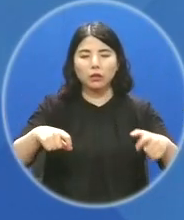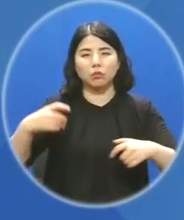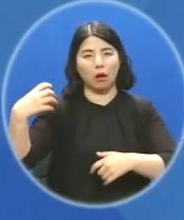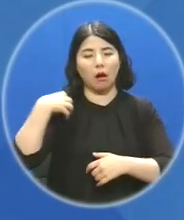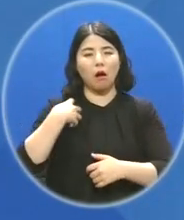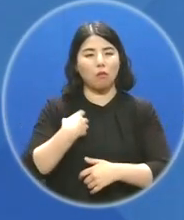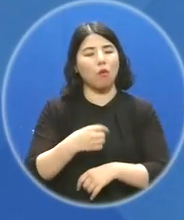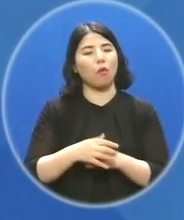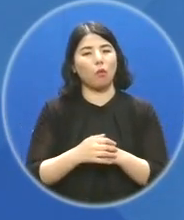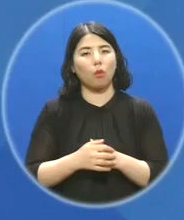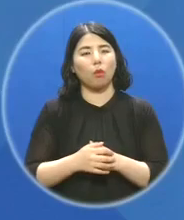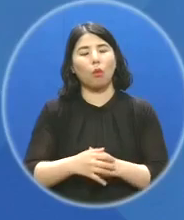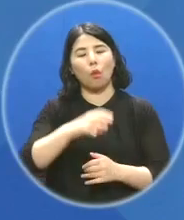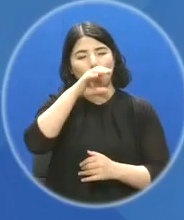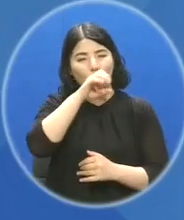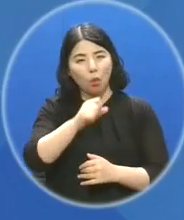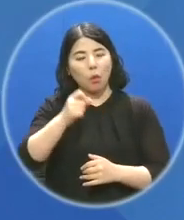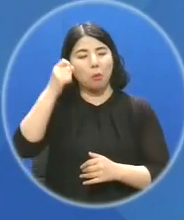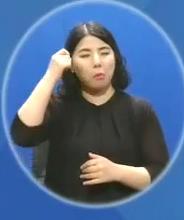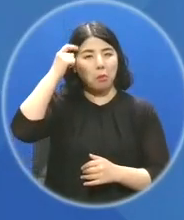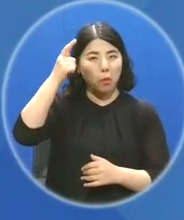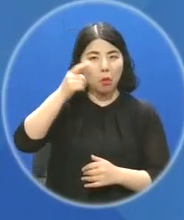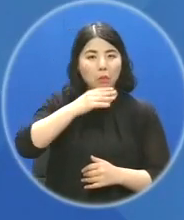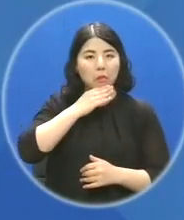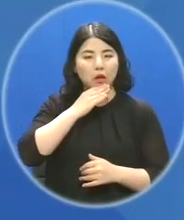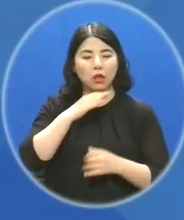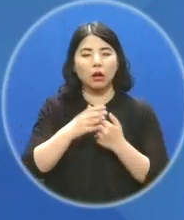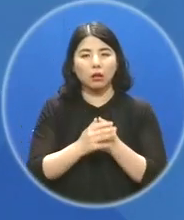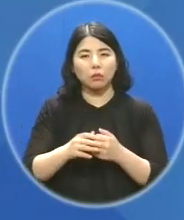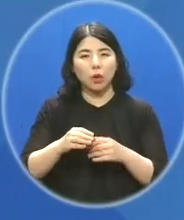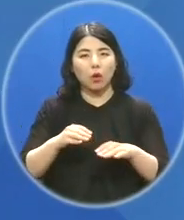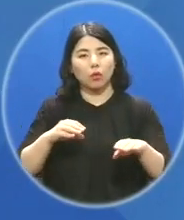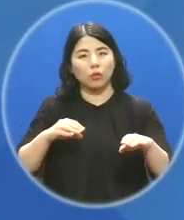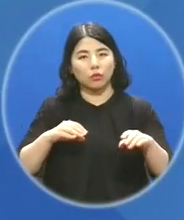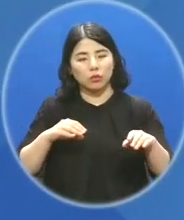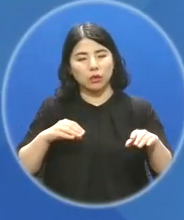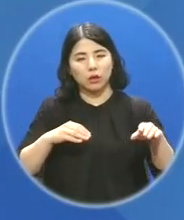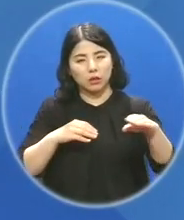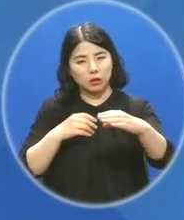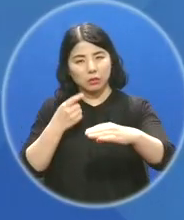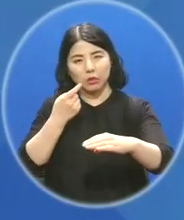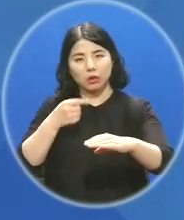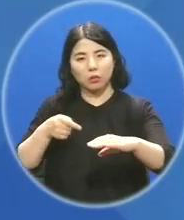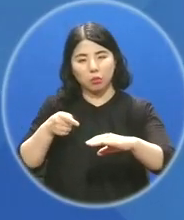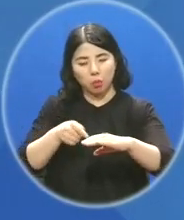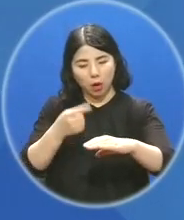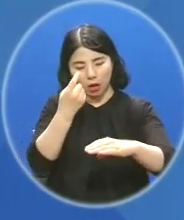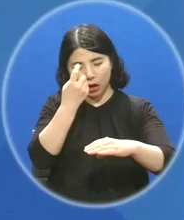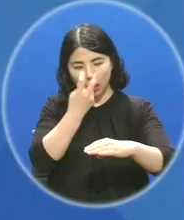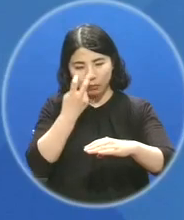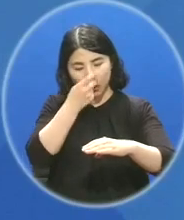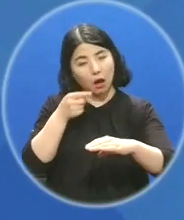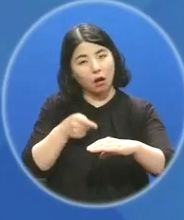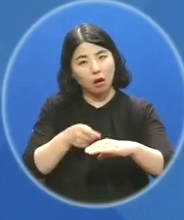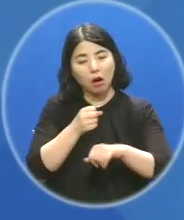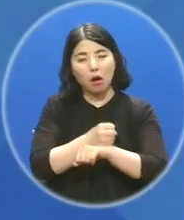역할들이 굉장히 뛰어나고 창의적이구나. 뭐 드라이빙 스루도 그렇고, 뭐 여러 가지 강원도 감자